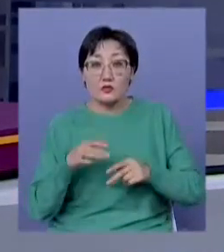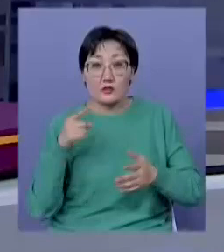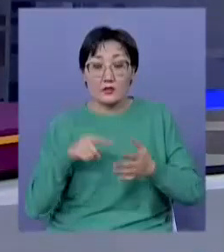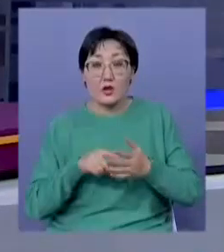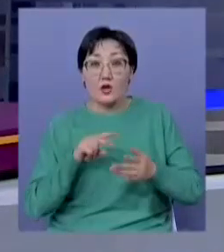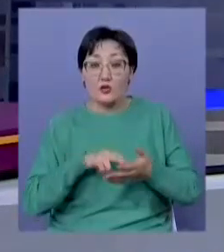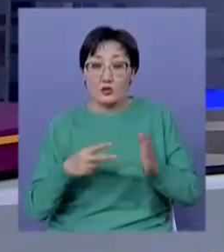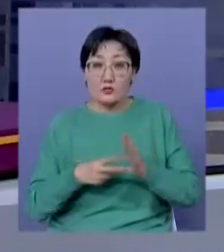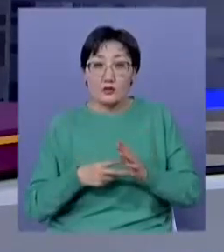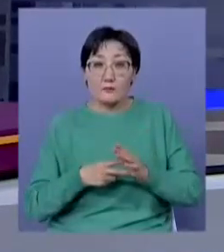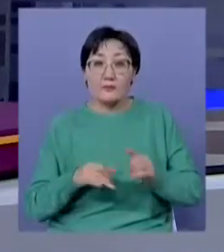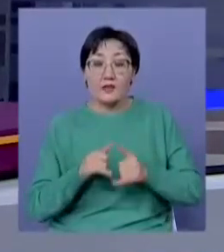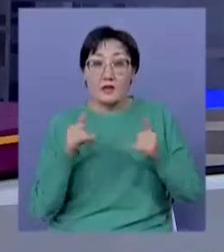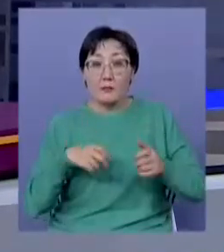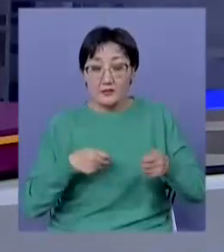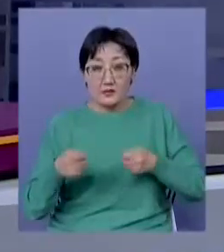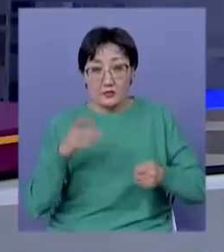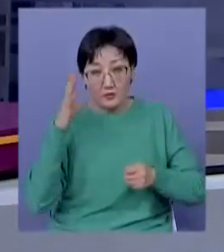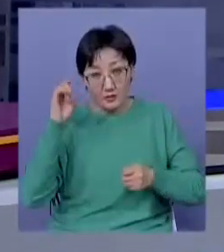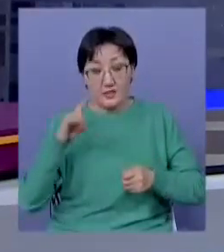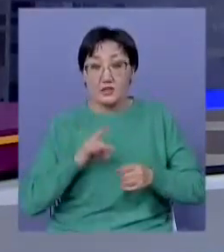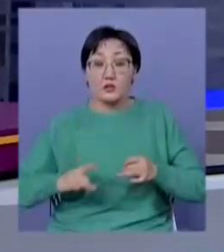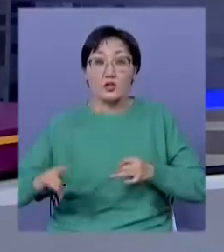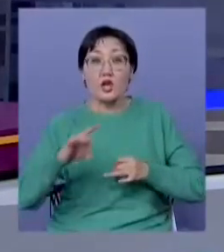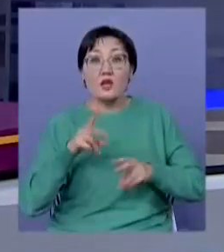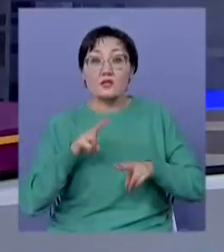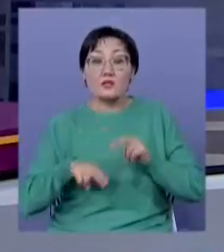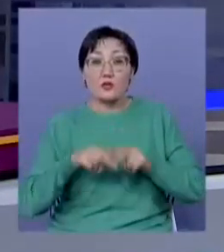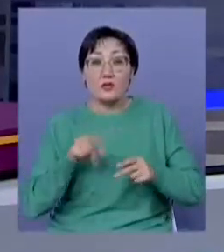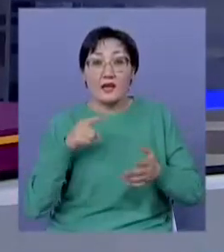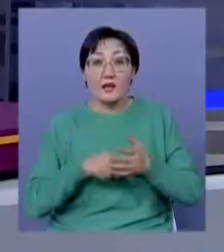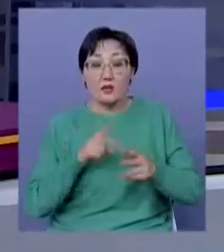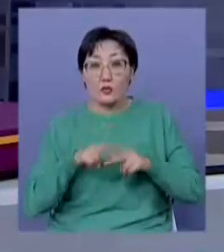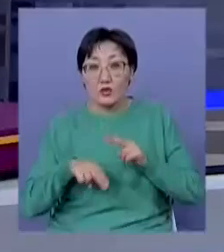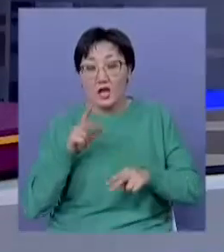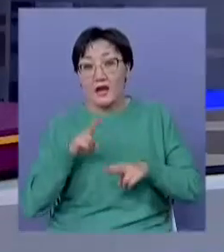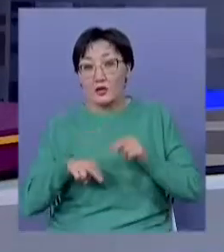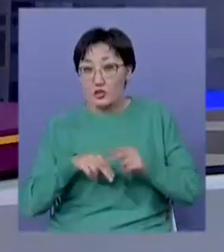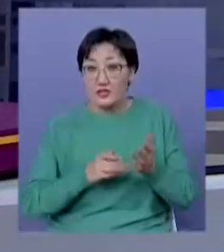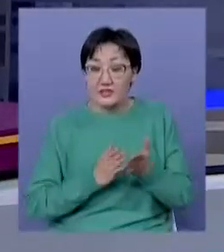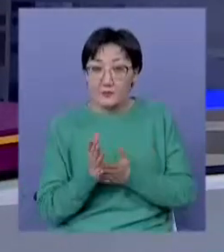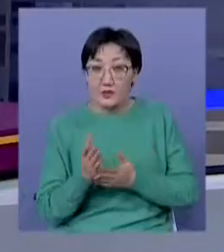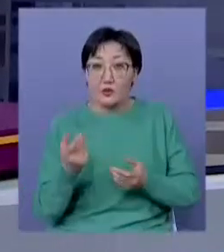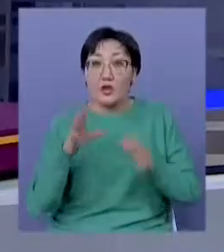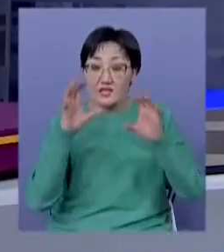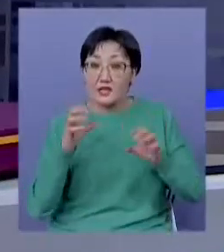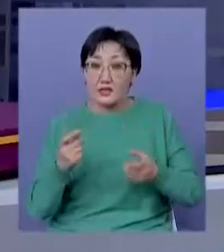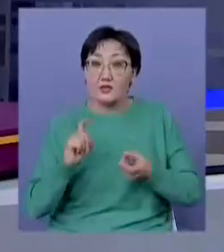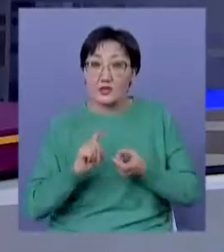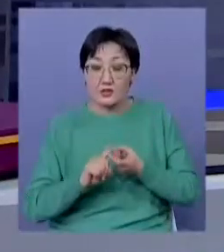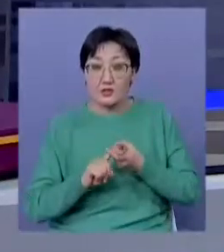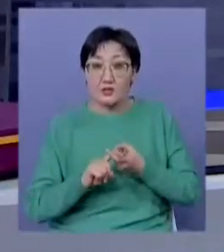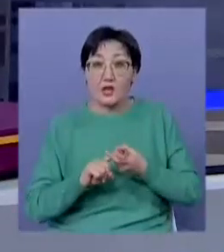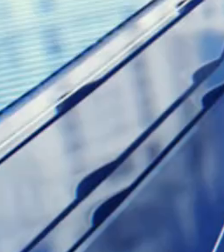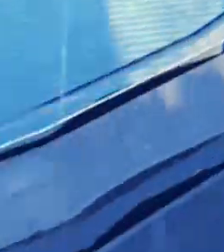жоспарлау және урбанистика басқармасы Қазақстан Республикасы сәулет, қала құрылысы және құрылыс қызметі туралы заң негізінде ескерту